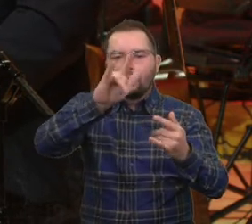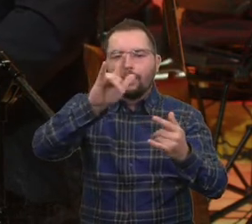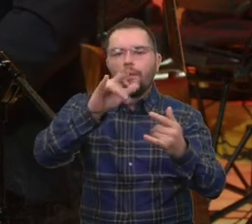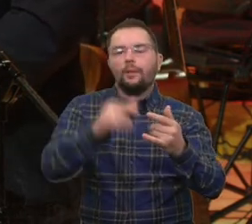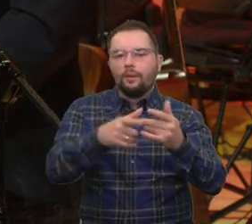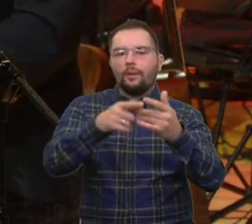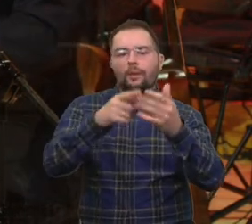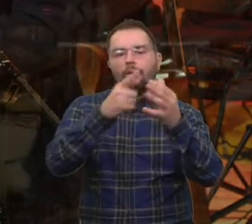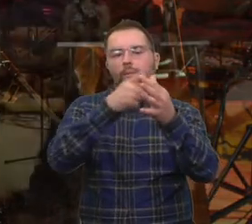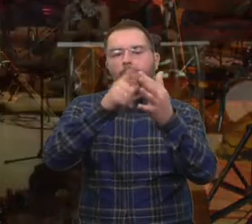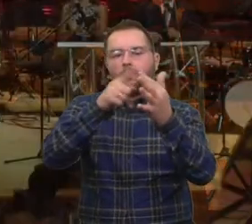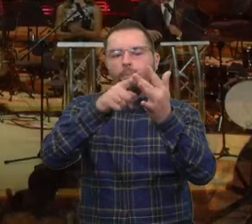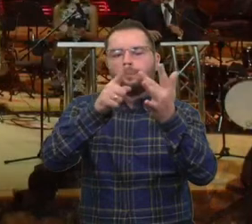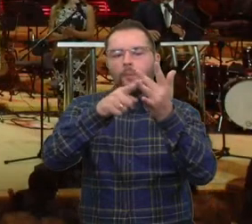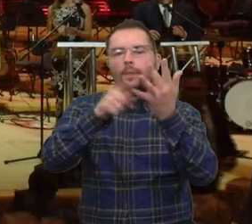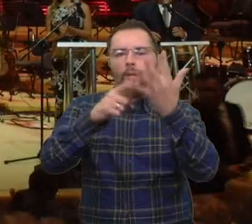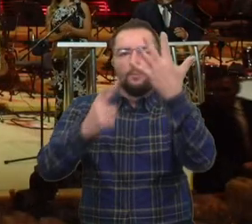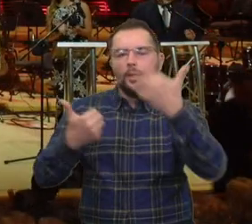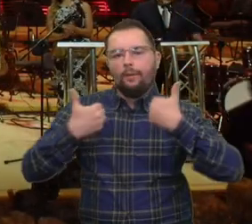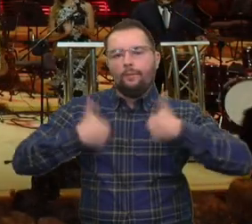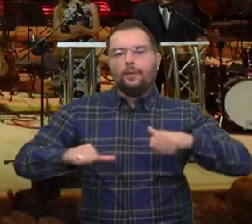serdecznie.